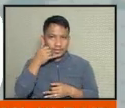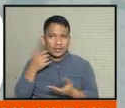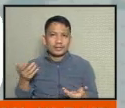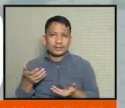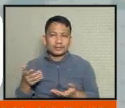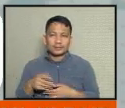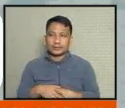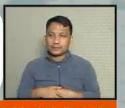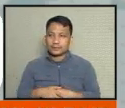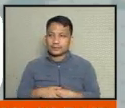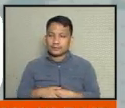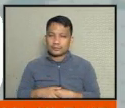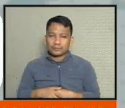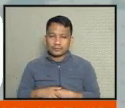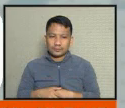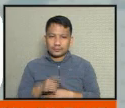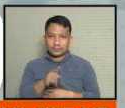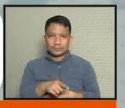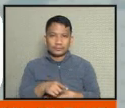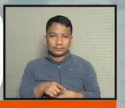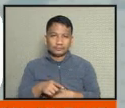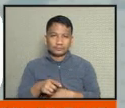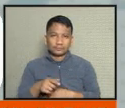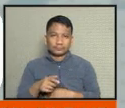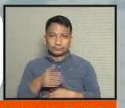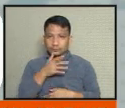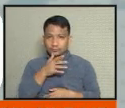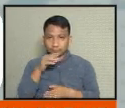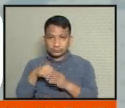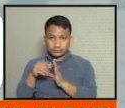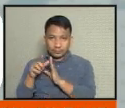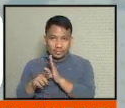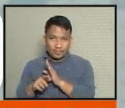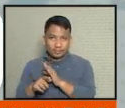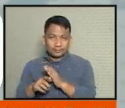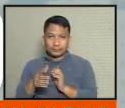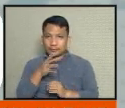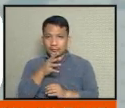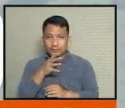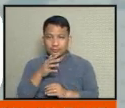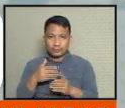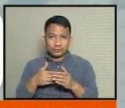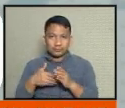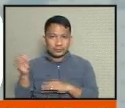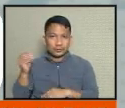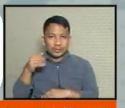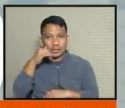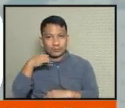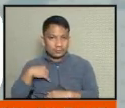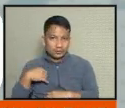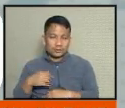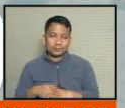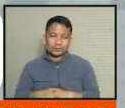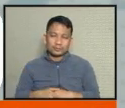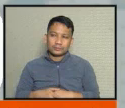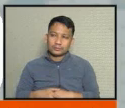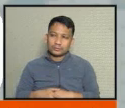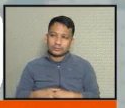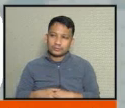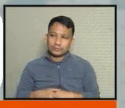ka ba? Ang sabi nitong mga manugang ko, si mama umalis kahapon pa lang. Okay. Tapos,